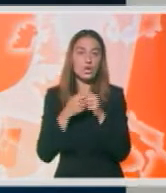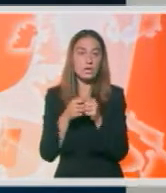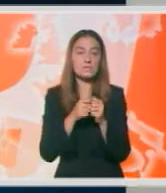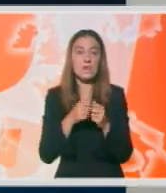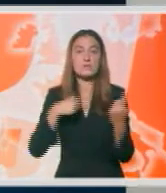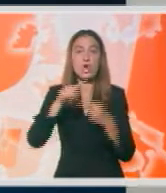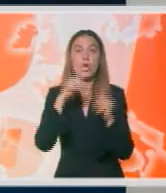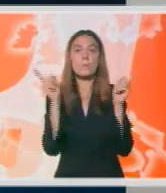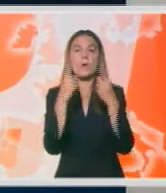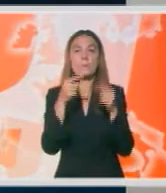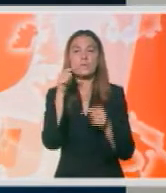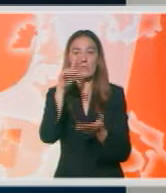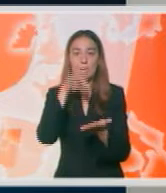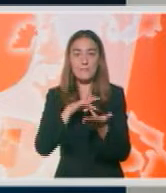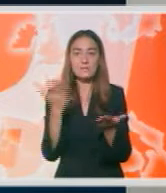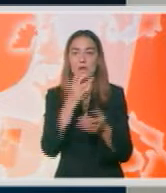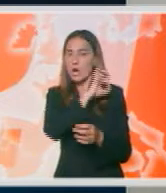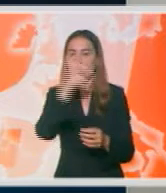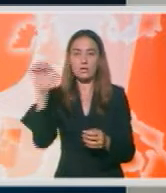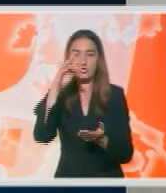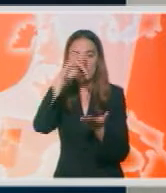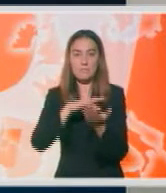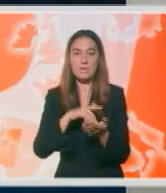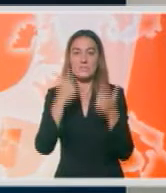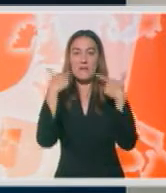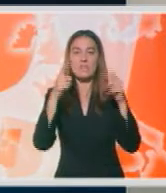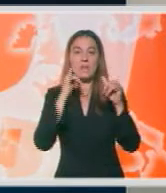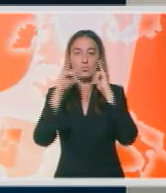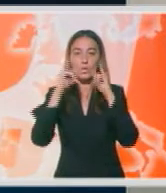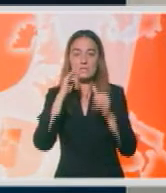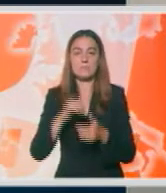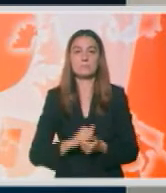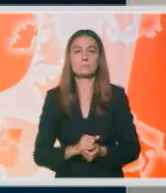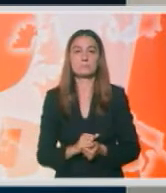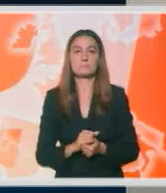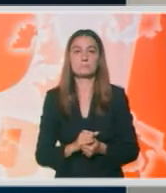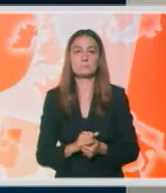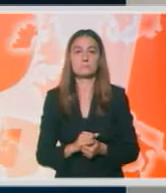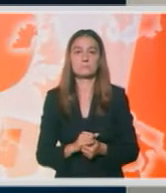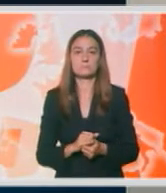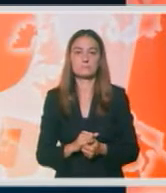oko promocije ovog mesta kao odlične destinacije za vikend turizam.